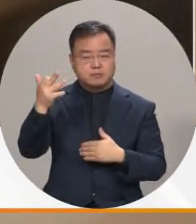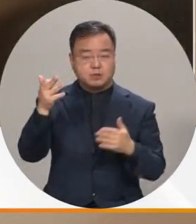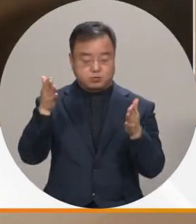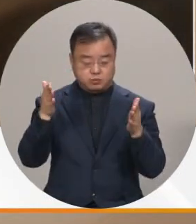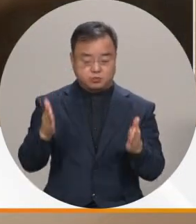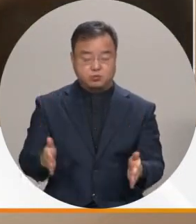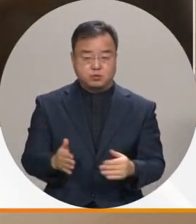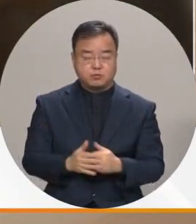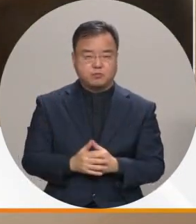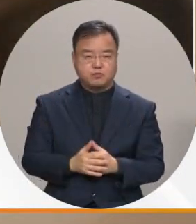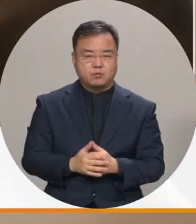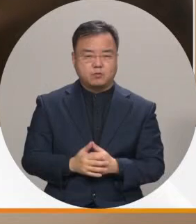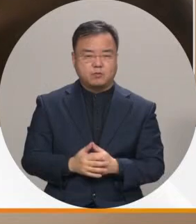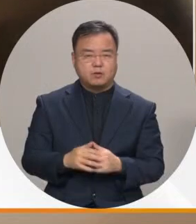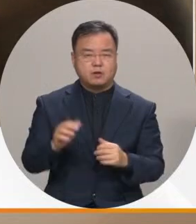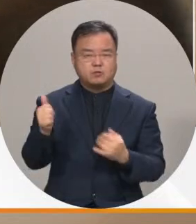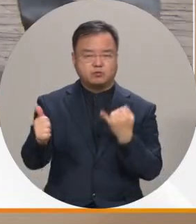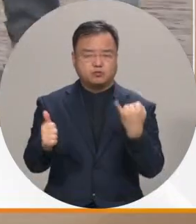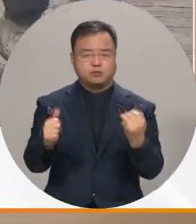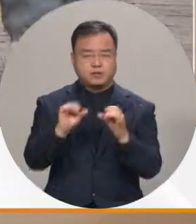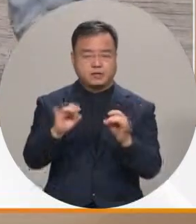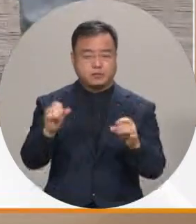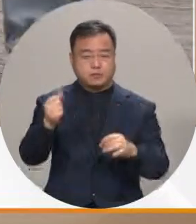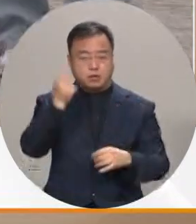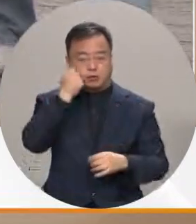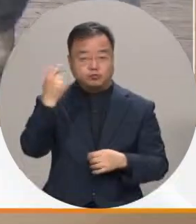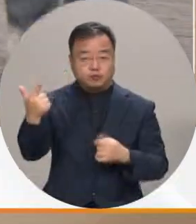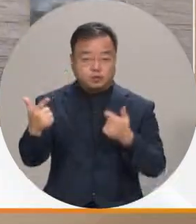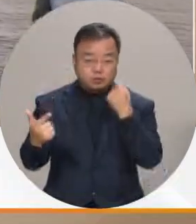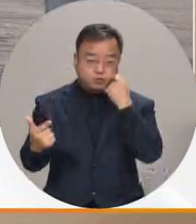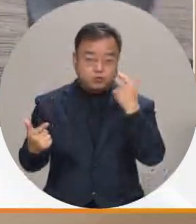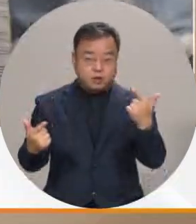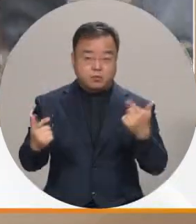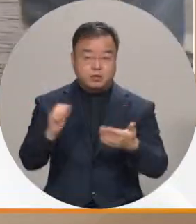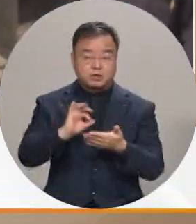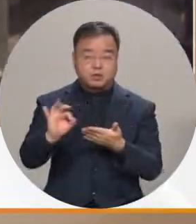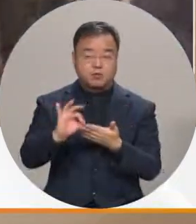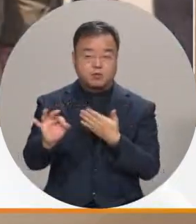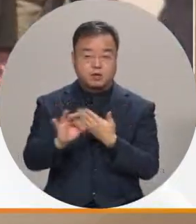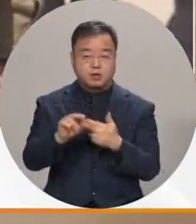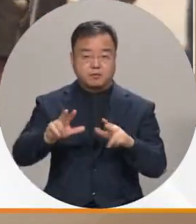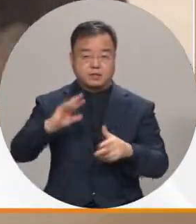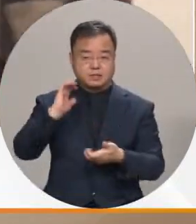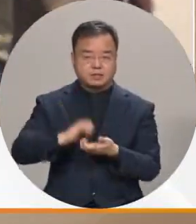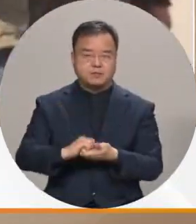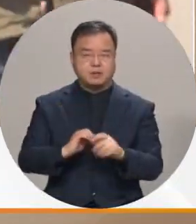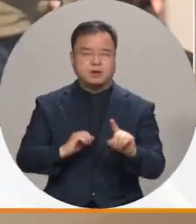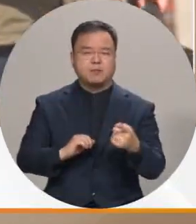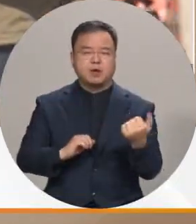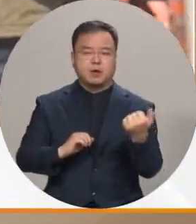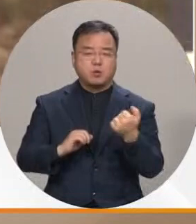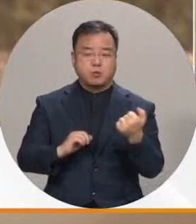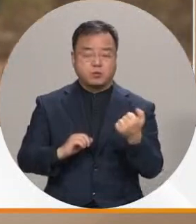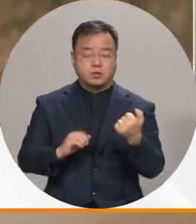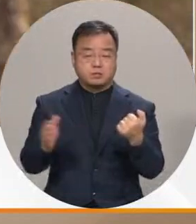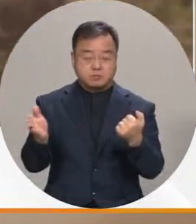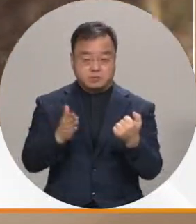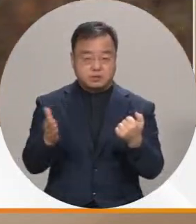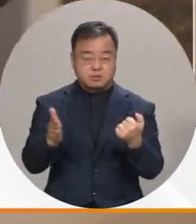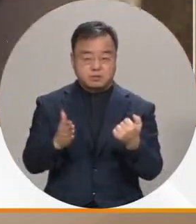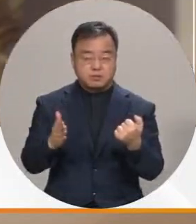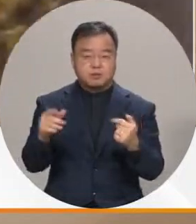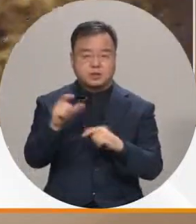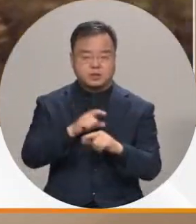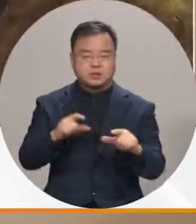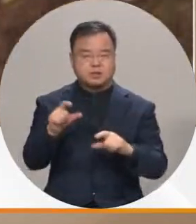6개월씩 유가을 쓰게 되면 유가지 급여를 지금은 상한이 150인데 이걸 200에서 450까지 6개월 동안